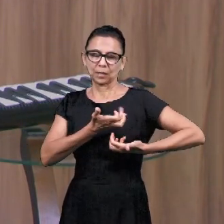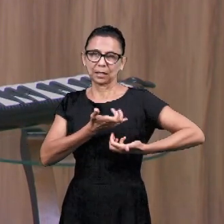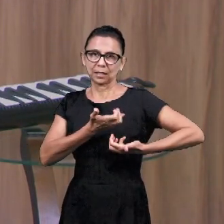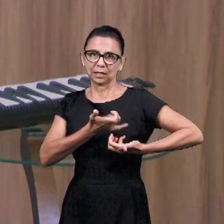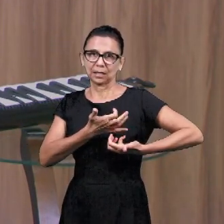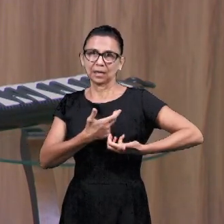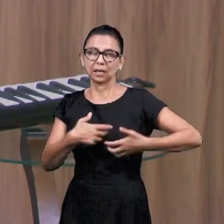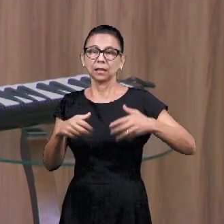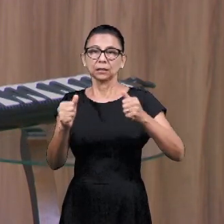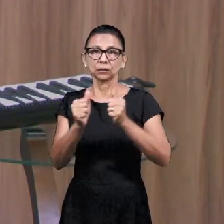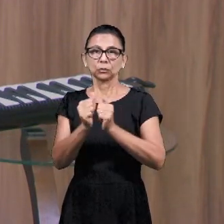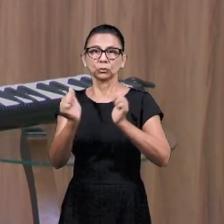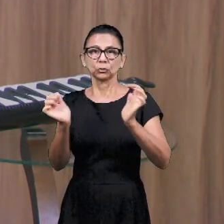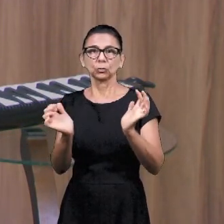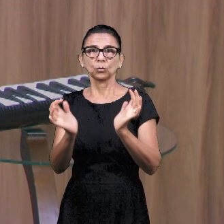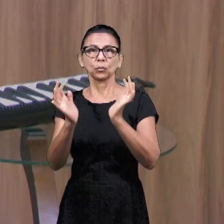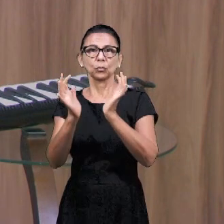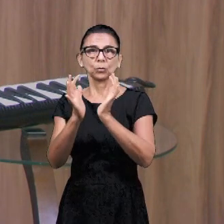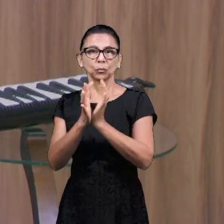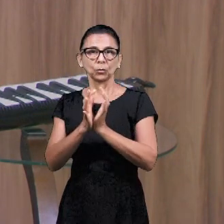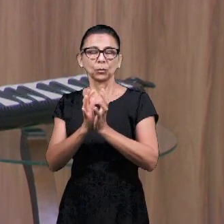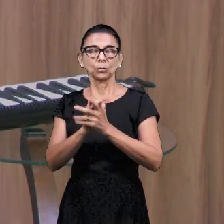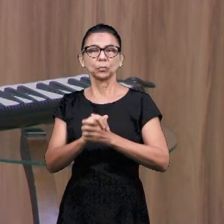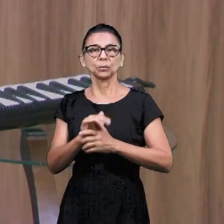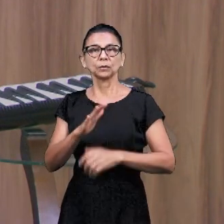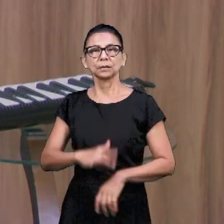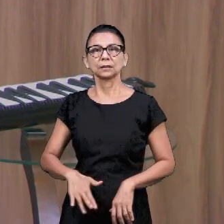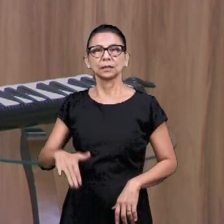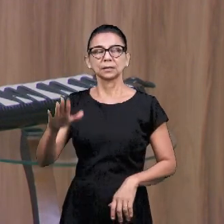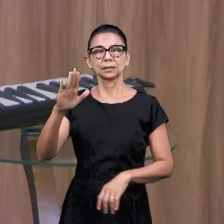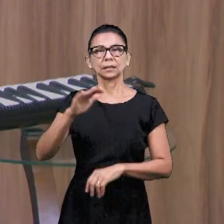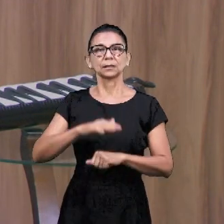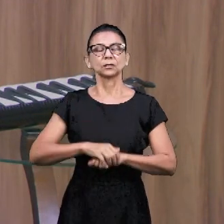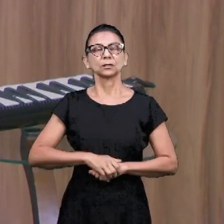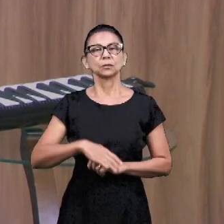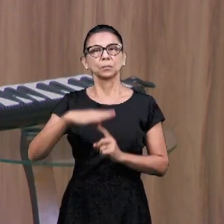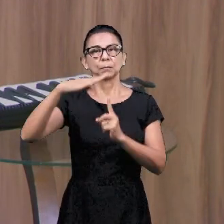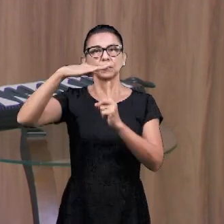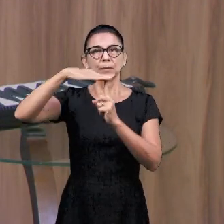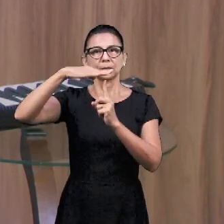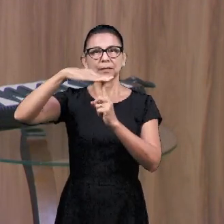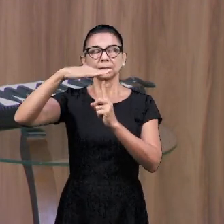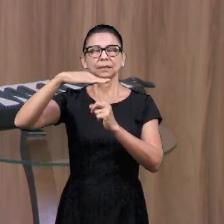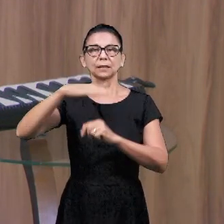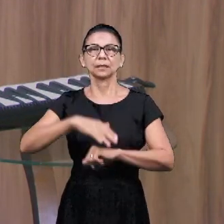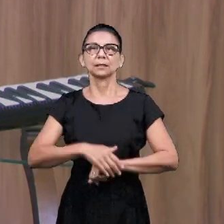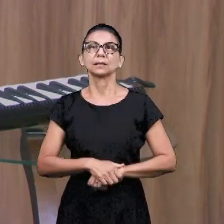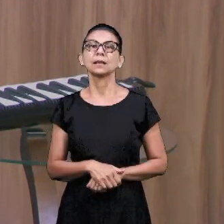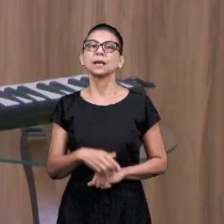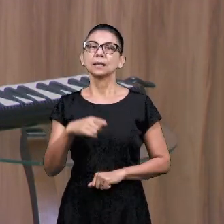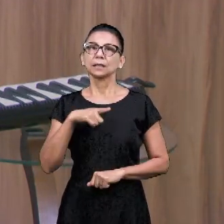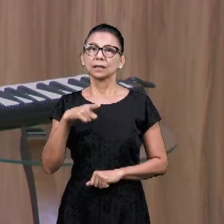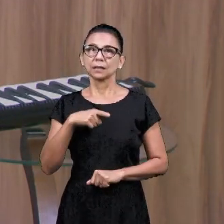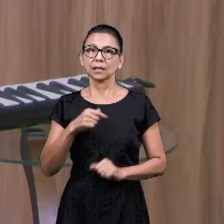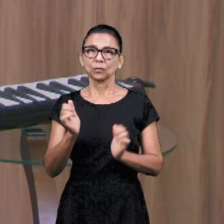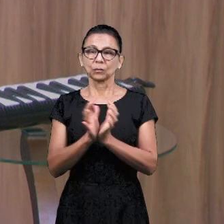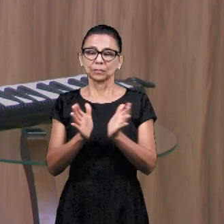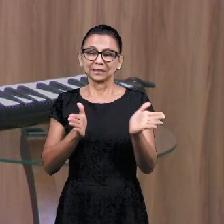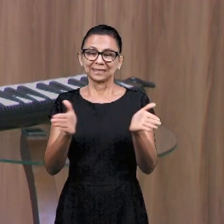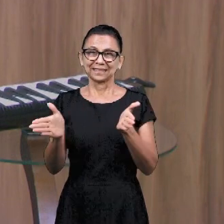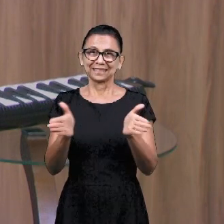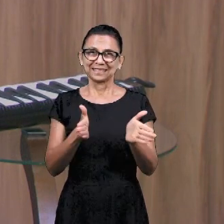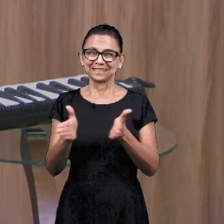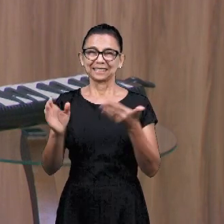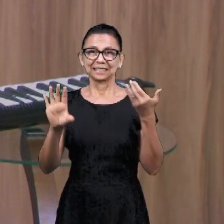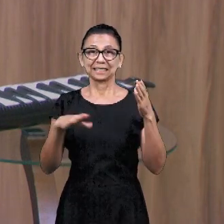Géolampe avec les classes de l'église de Foz do Iguaçu au Paraná, que font